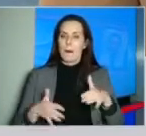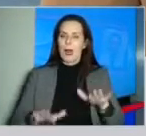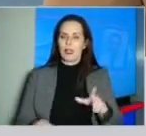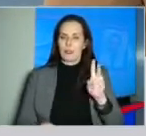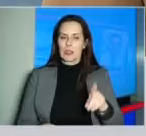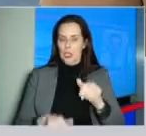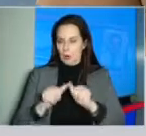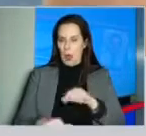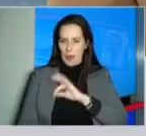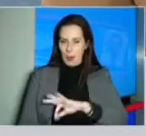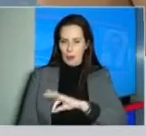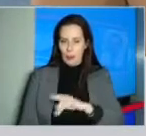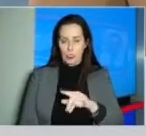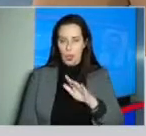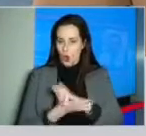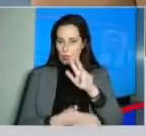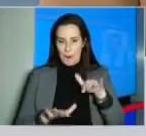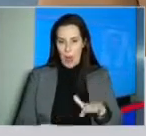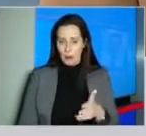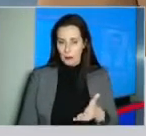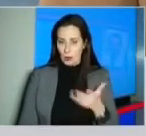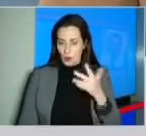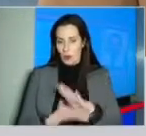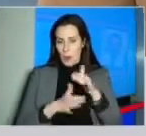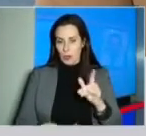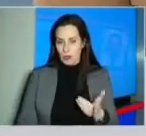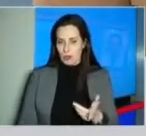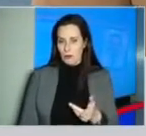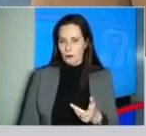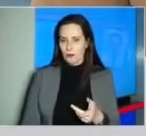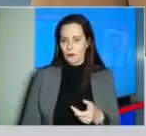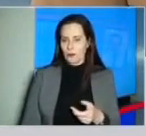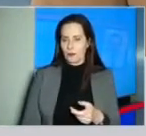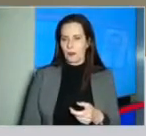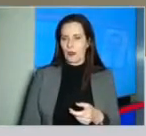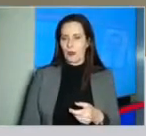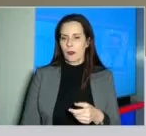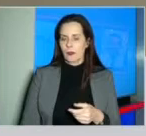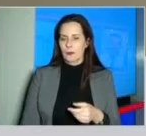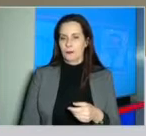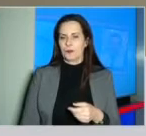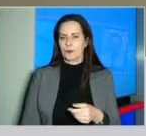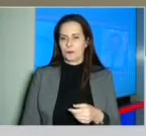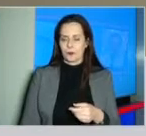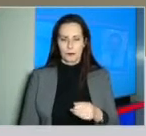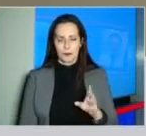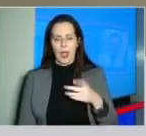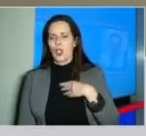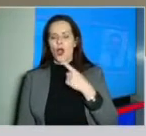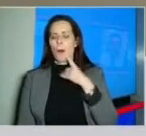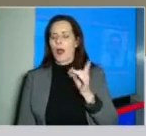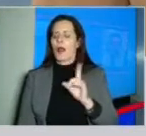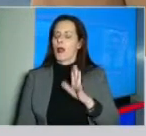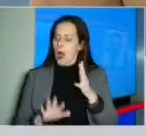במנדטים? הוא לא 13 מנדטים, הוא היה 13 מנדטים. אני התייחסתי לכל הרוסים. לא, אז דבר